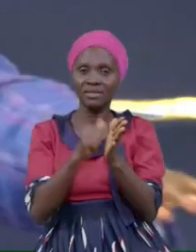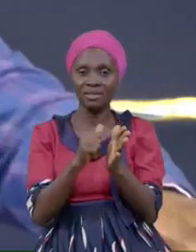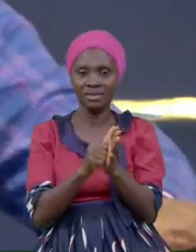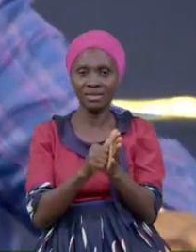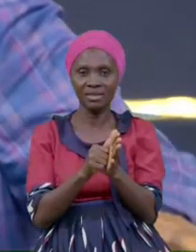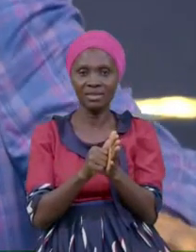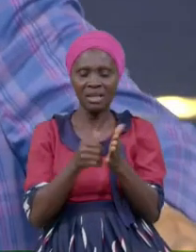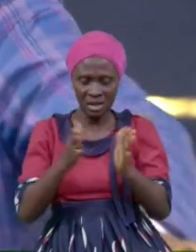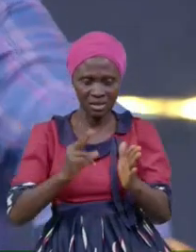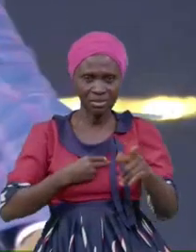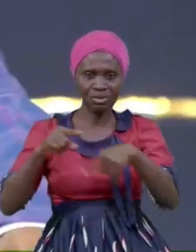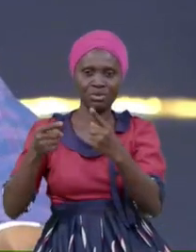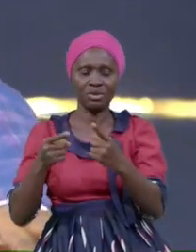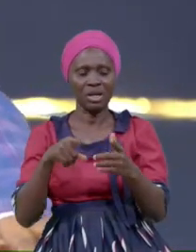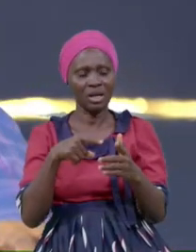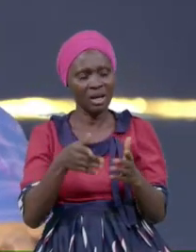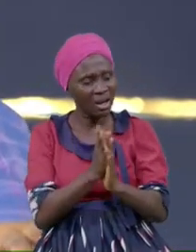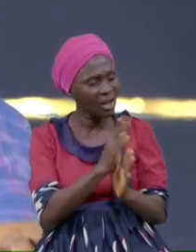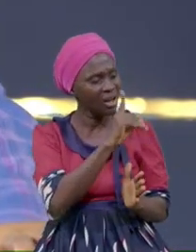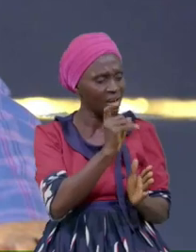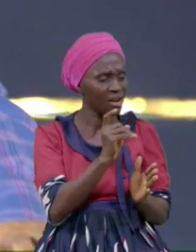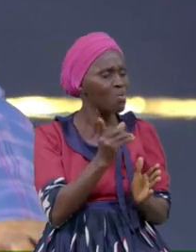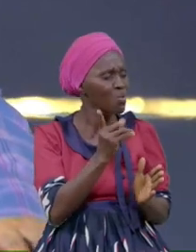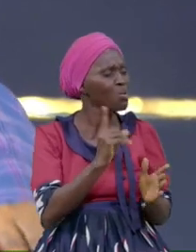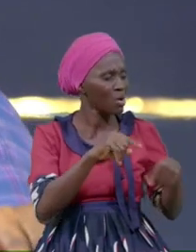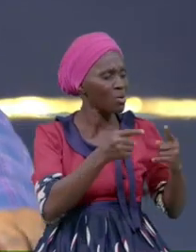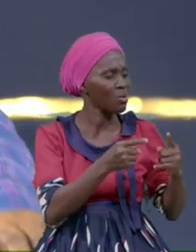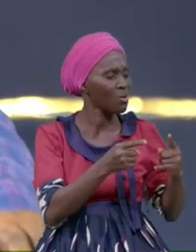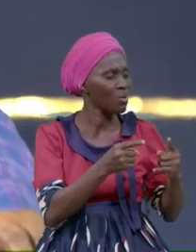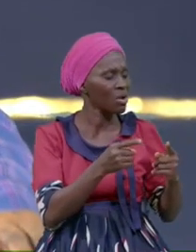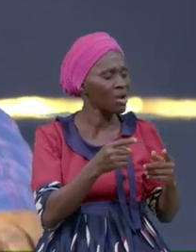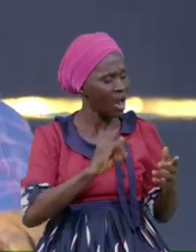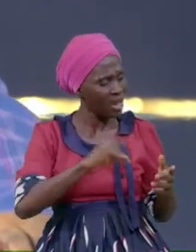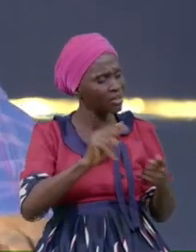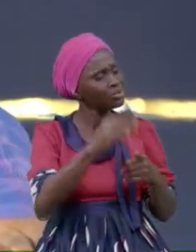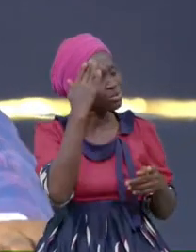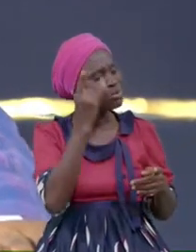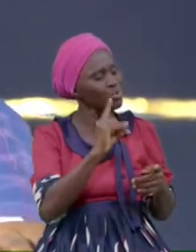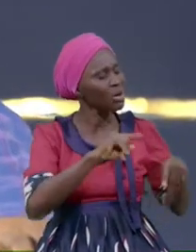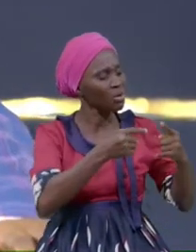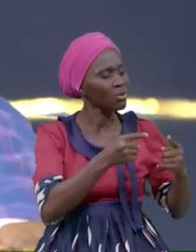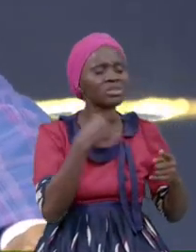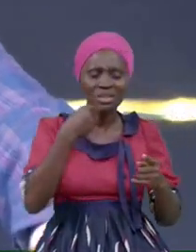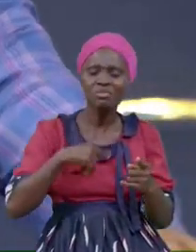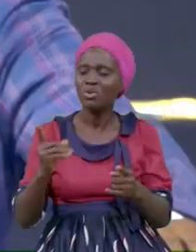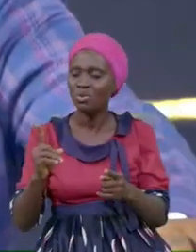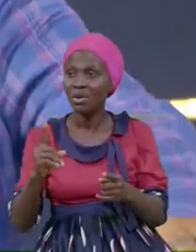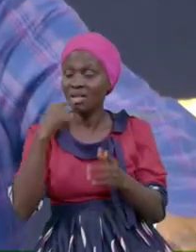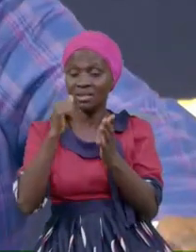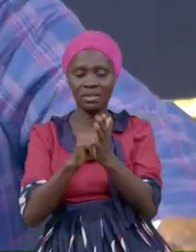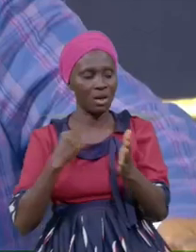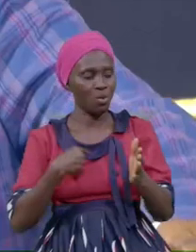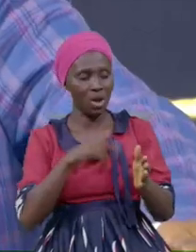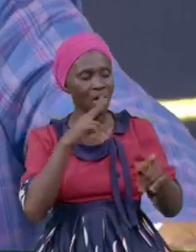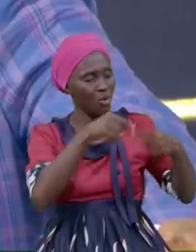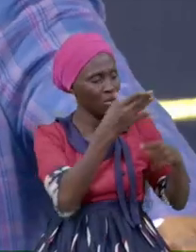où? Je veux savoir où je vais avant de me lever. Allons-y, dis-moi, où est-ce que nous allons? Hein, on va à ce lieu,